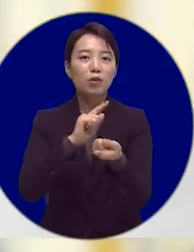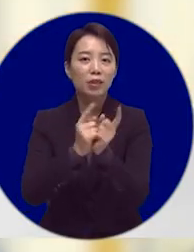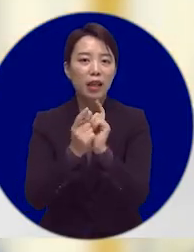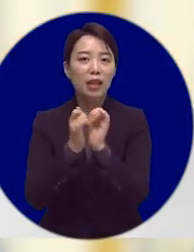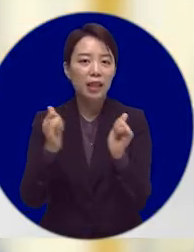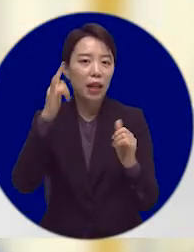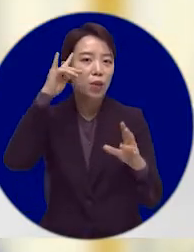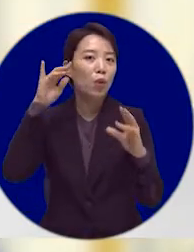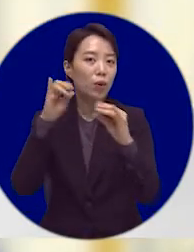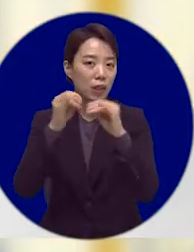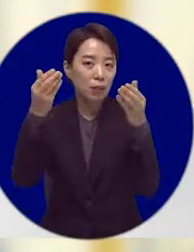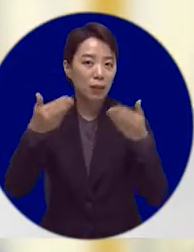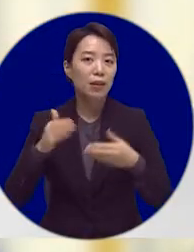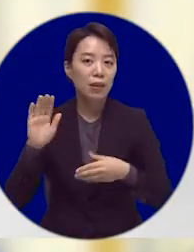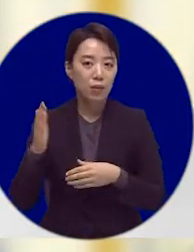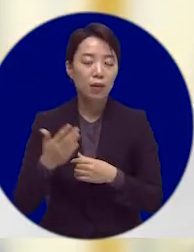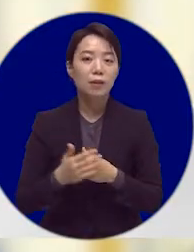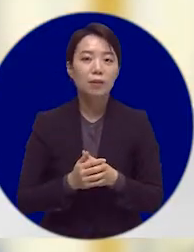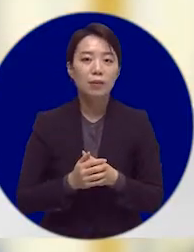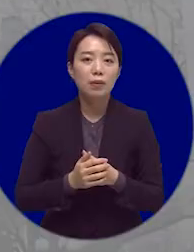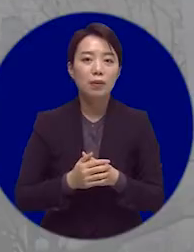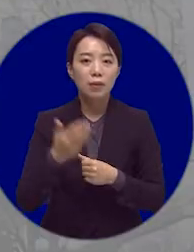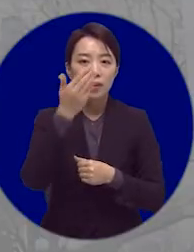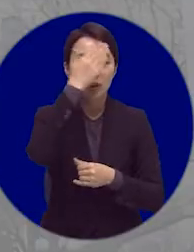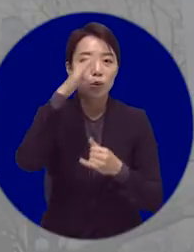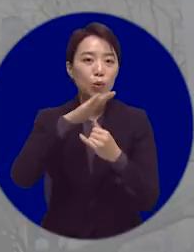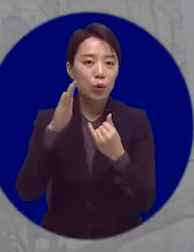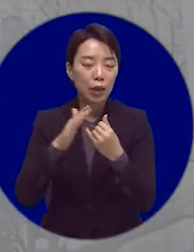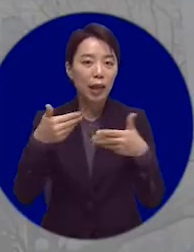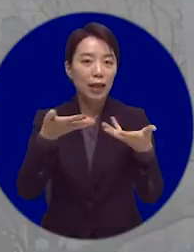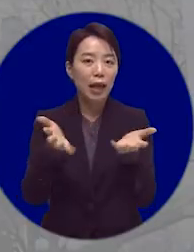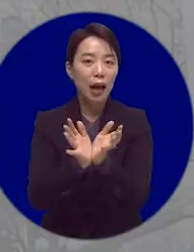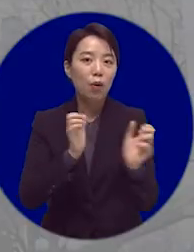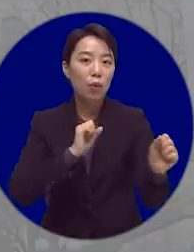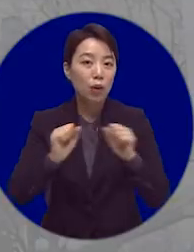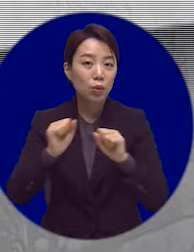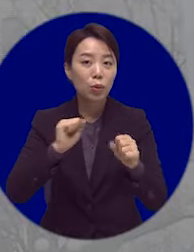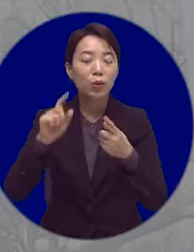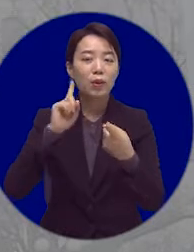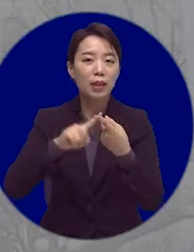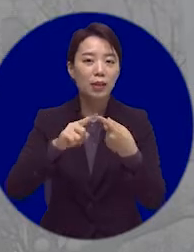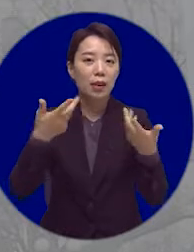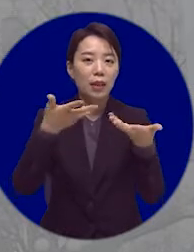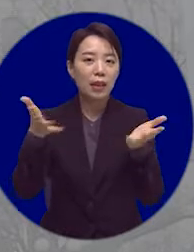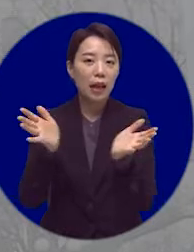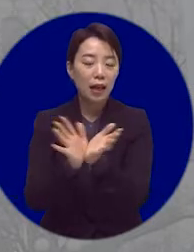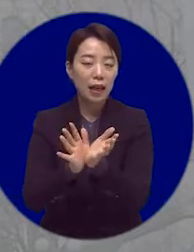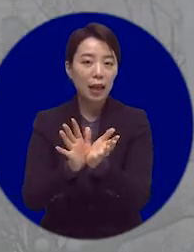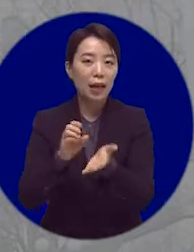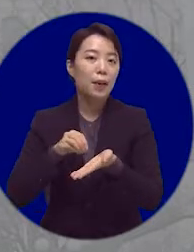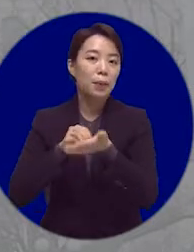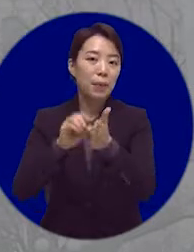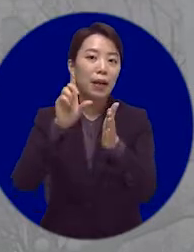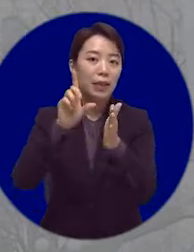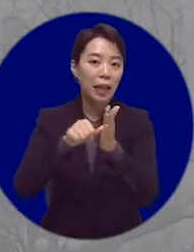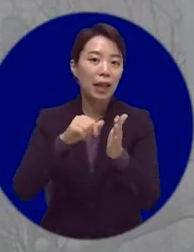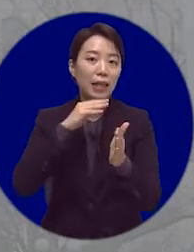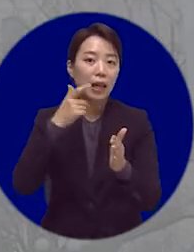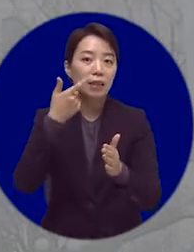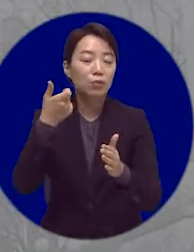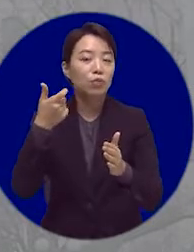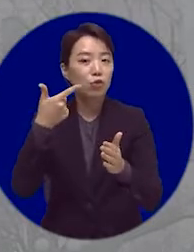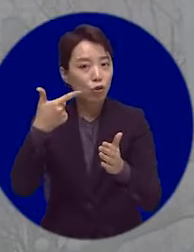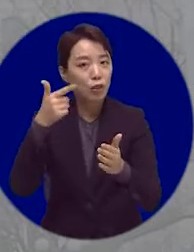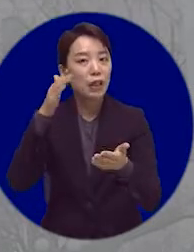법정 대리인의 동의를 받아야 합니다. 청소년의 정당 활동과 관련해서는 정당에 입당하는 때에 만